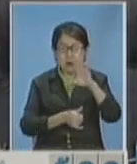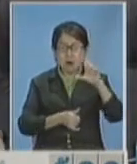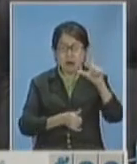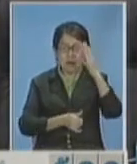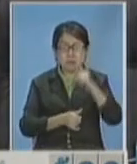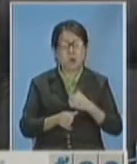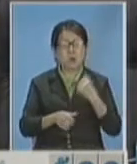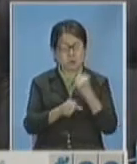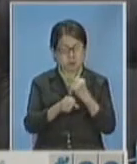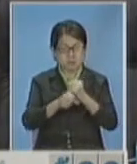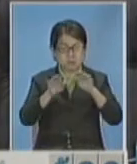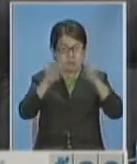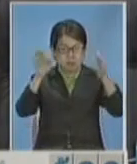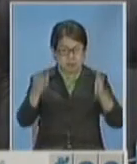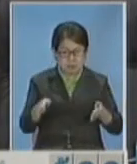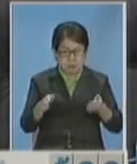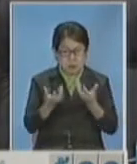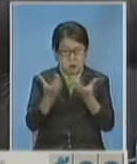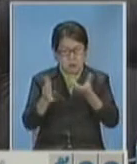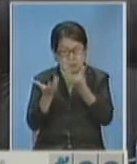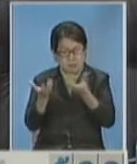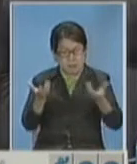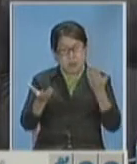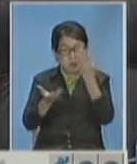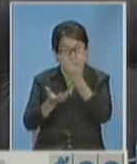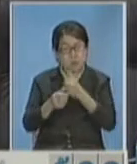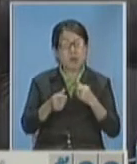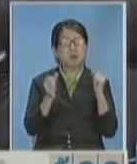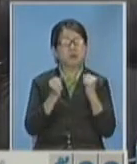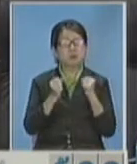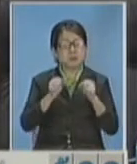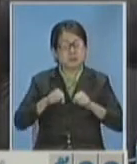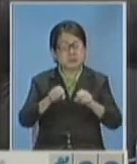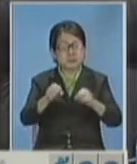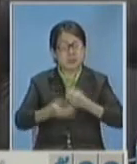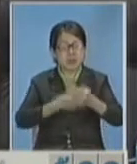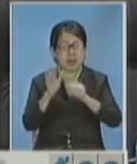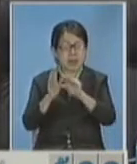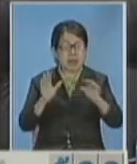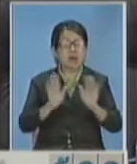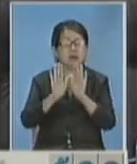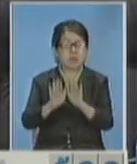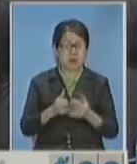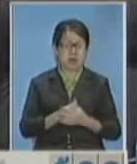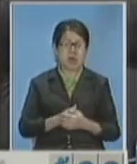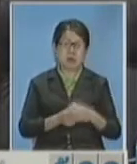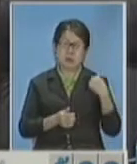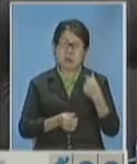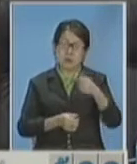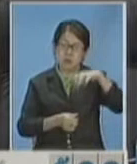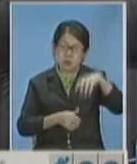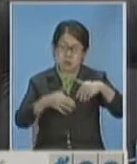ค้าที่ในห้างสรรพสินค้าต่างๆแล้วก็ยังมีงบอยู่ในหลายหน่วยงานนะคะไม่ว่าจะเป็นกรมการพัฒนาชุมช